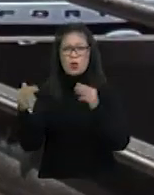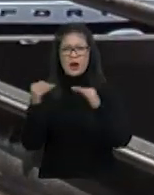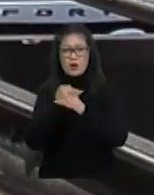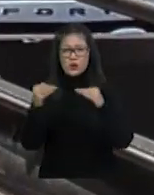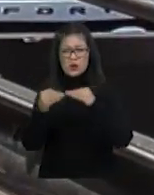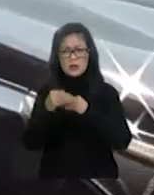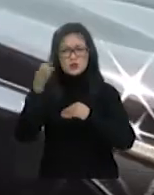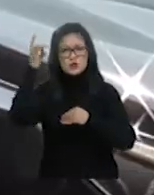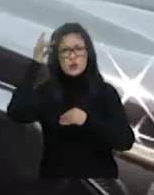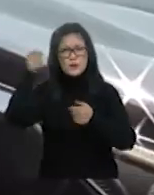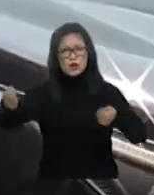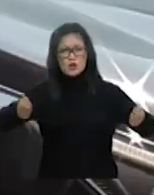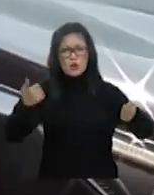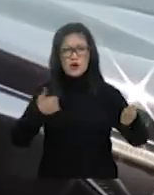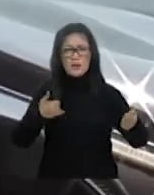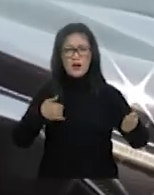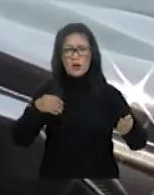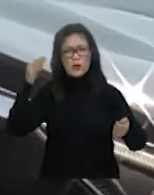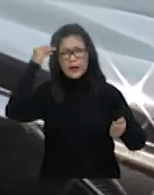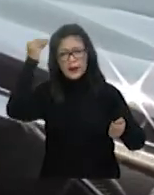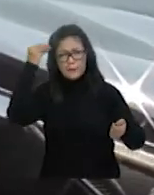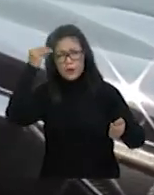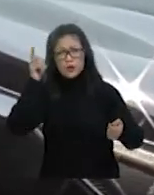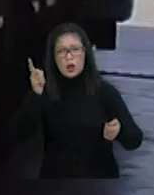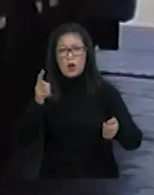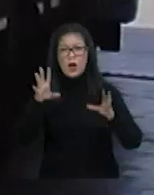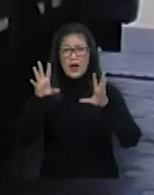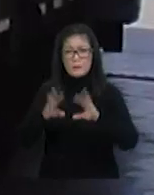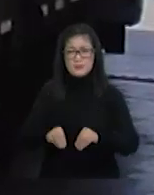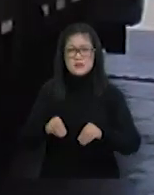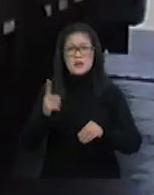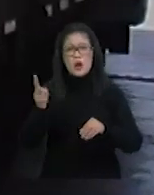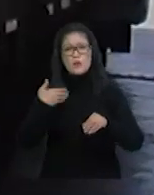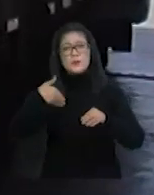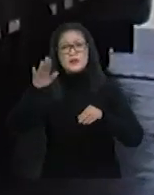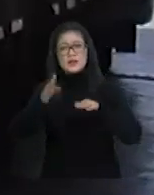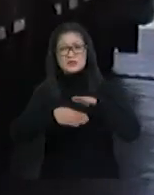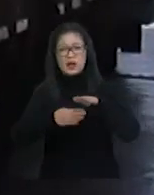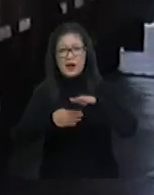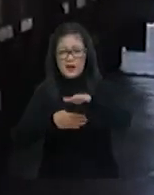Sejumlah sopir truk tidak mau mengambil resiko kendaraan kehabisan bahan bakar dalam perjalanan.